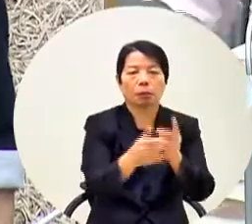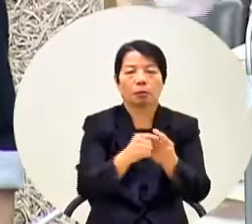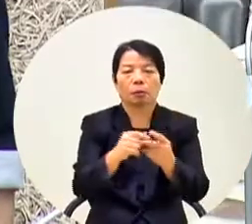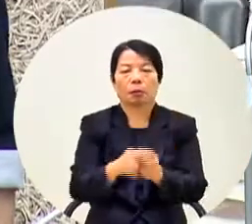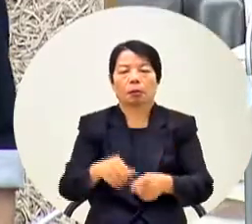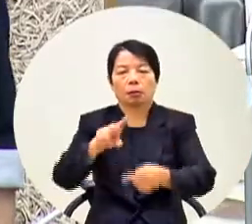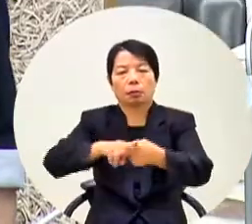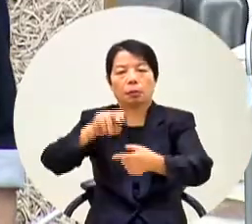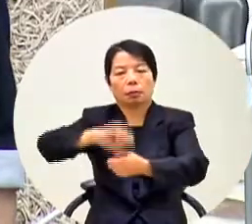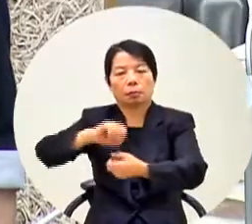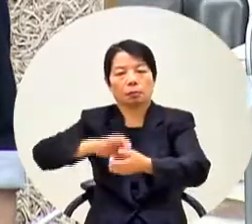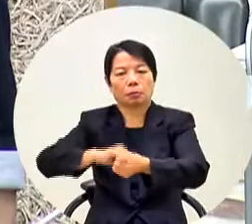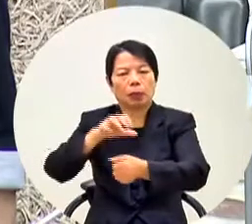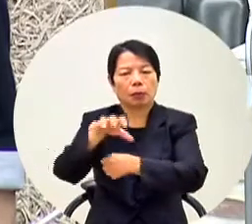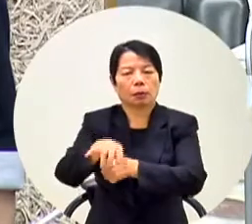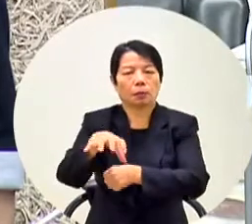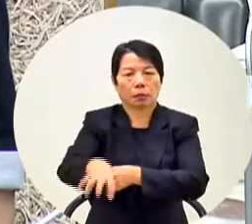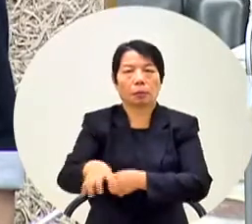庭，你看，